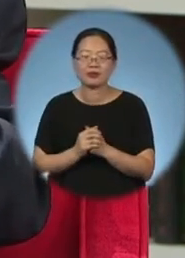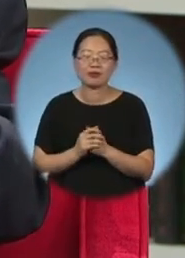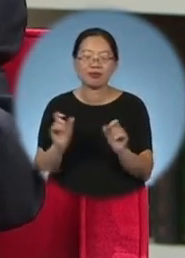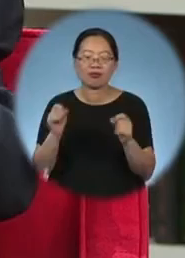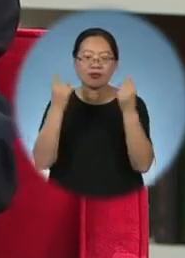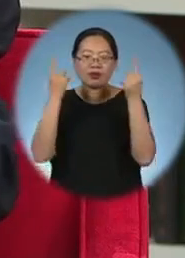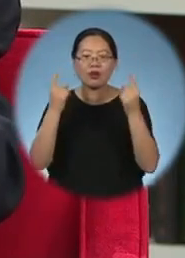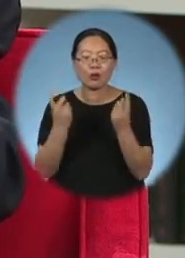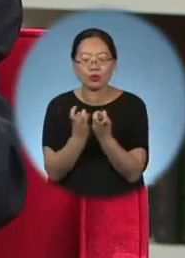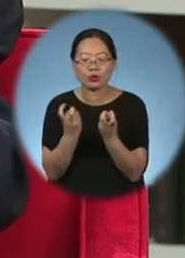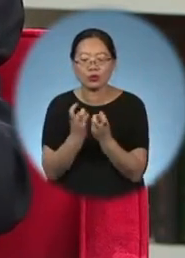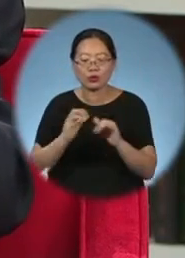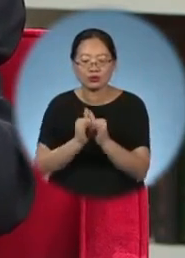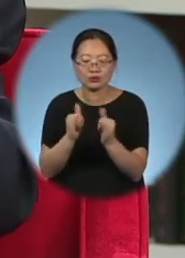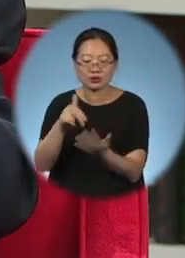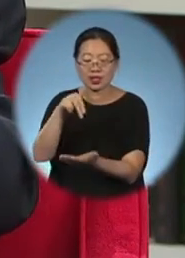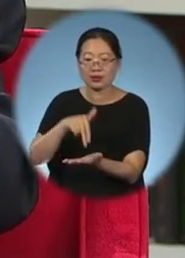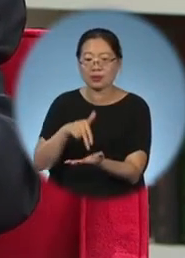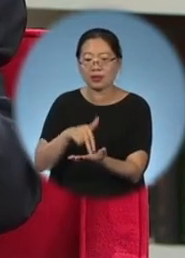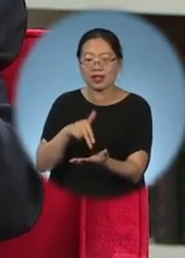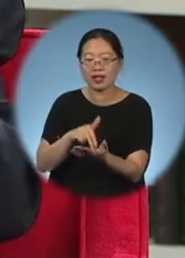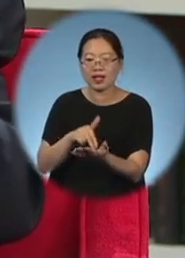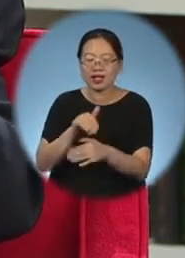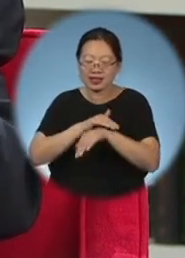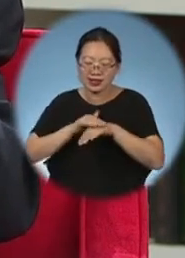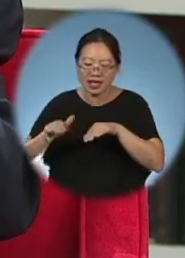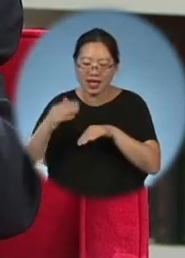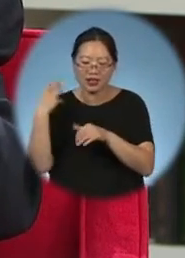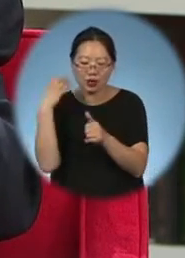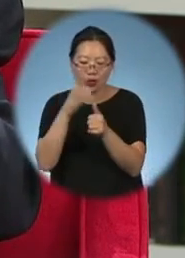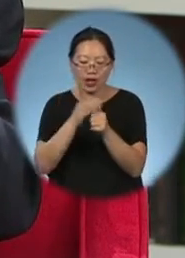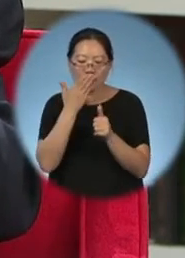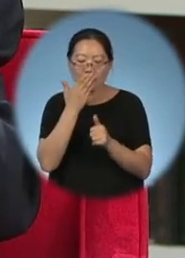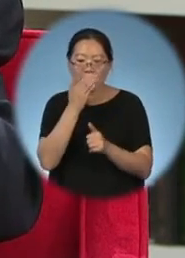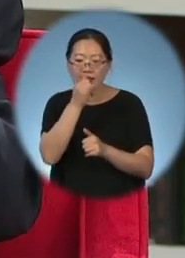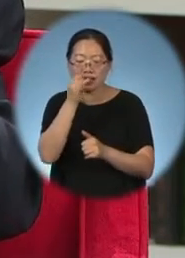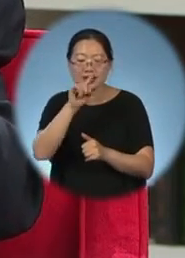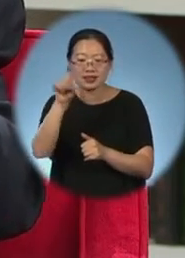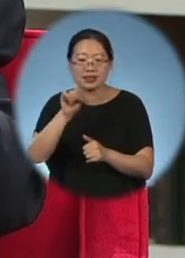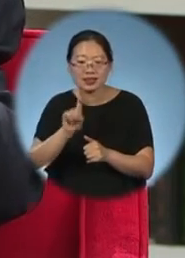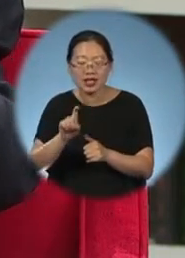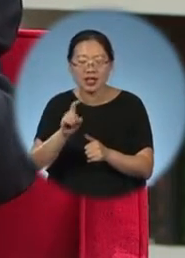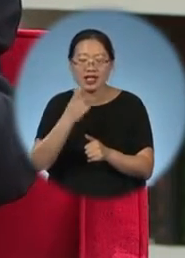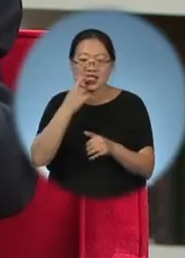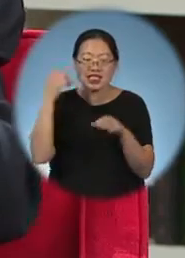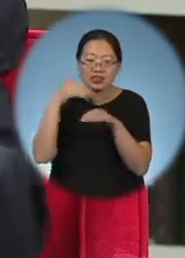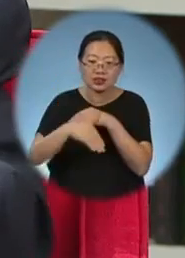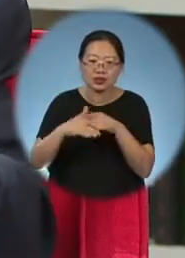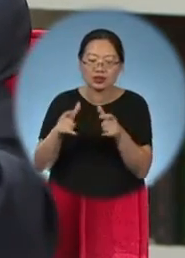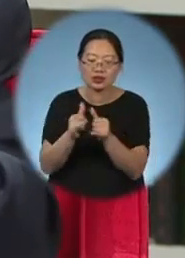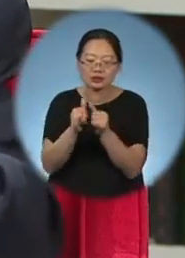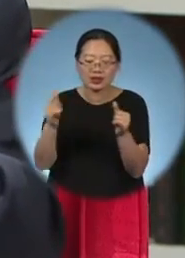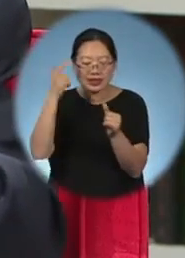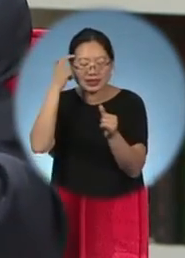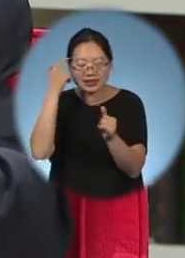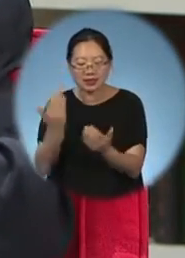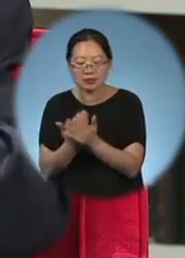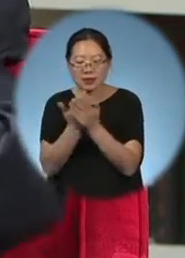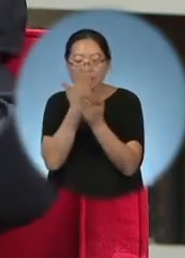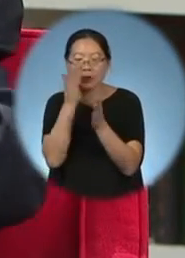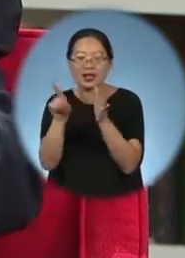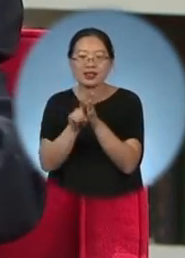그러면서 어떻게 국민으로서 제대로 역할을 할 수 있겠는가. 알겠습니다. 그래서 민주 시민 의식을 기르기